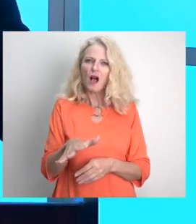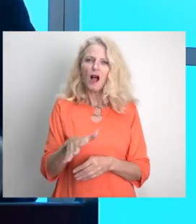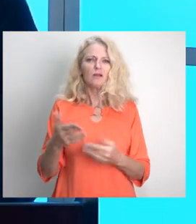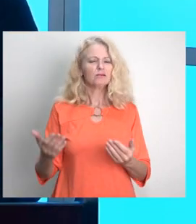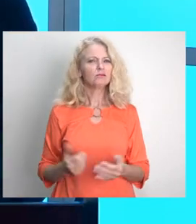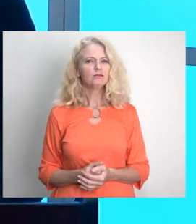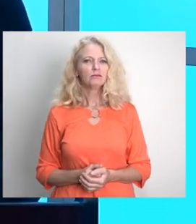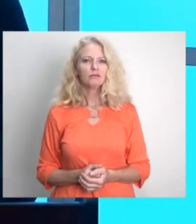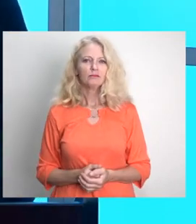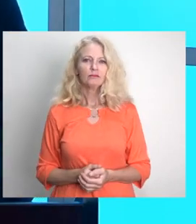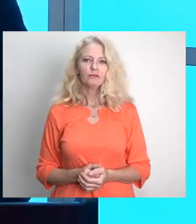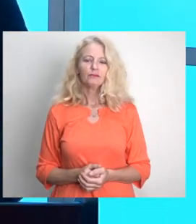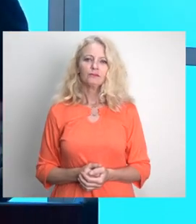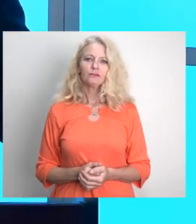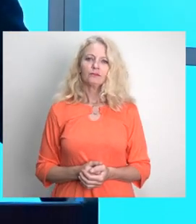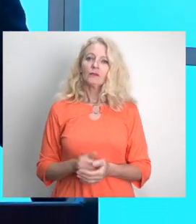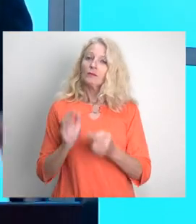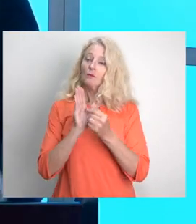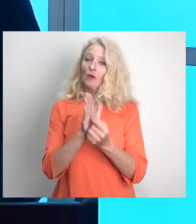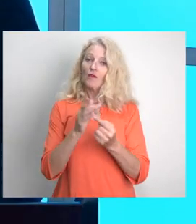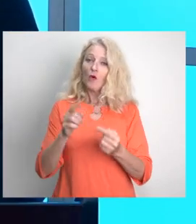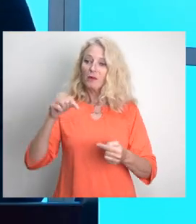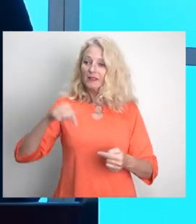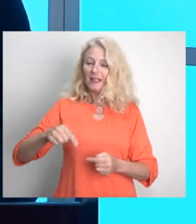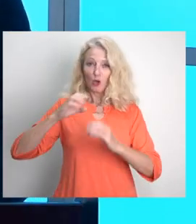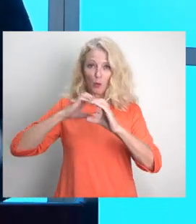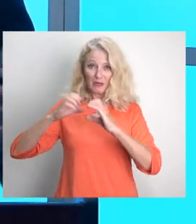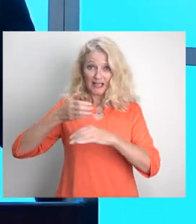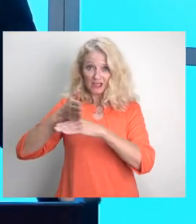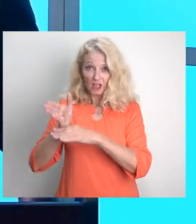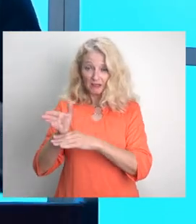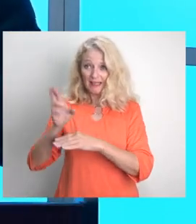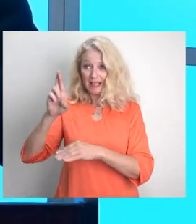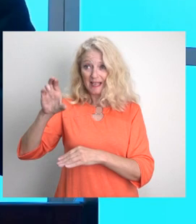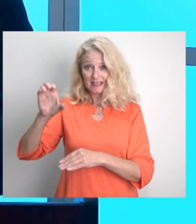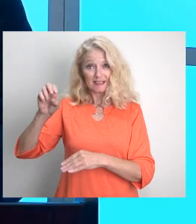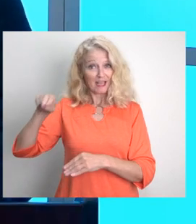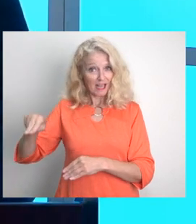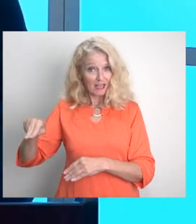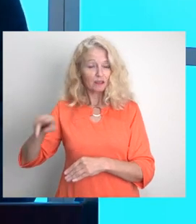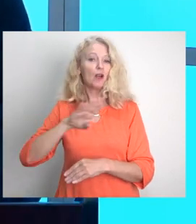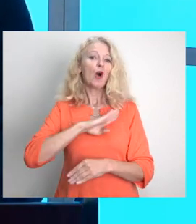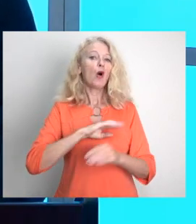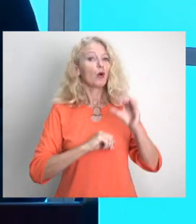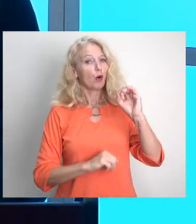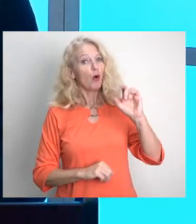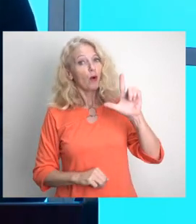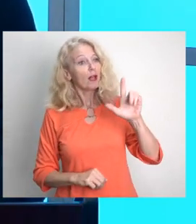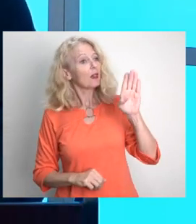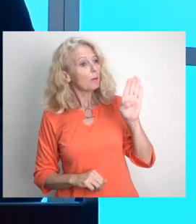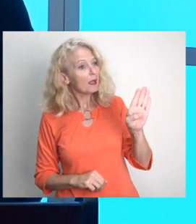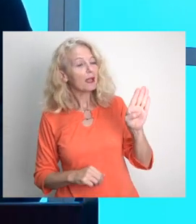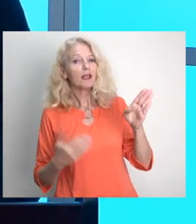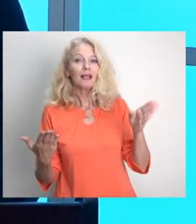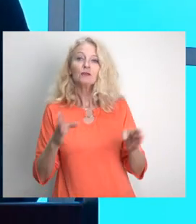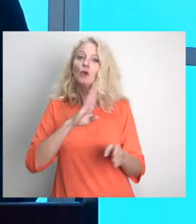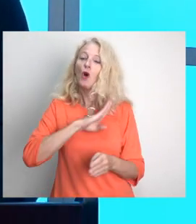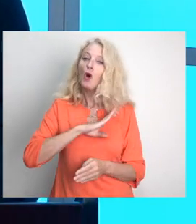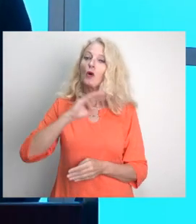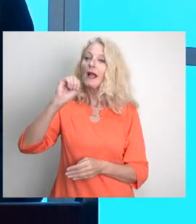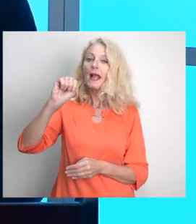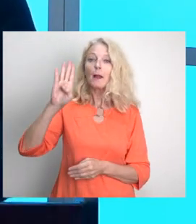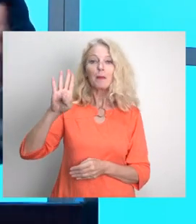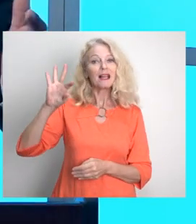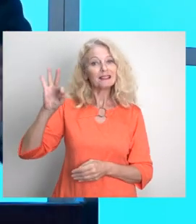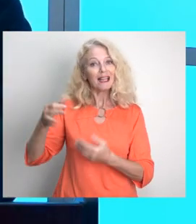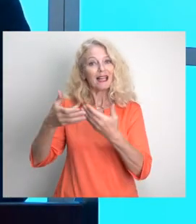ook voor de schermen. Om te beginnen communicatieafdeling hier van het RCN, maar ook van het OLB. Maar ook het